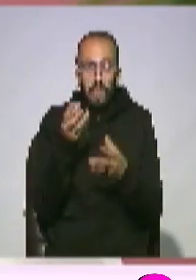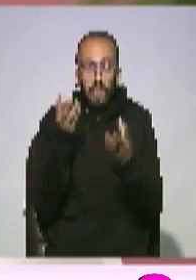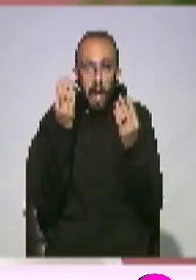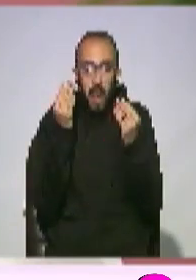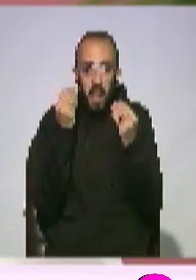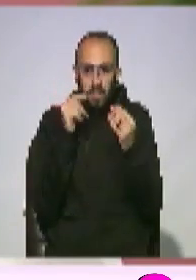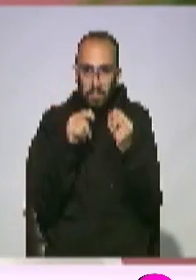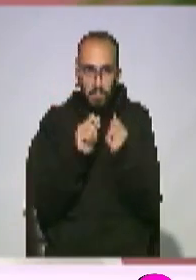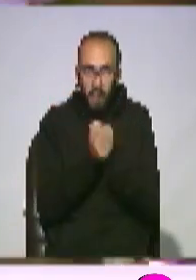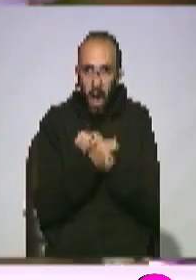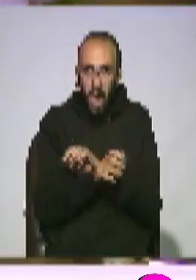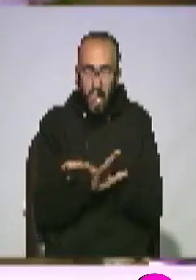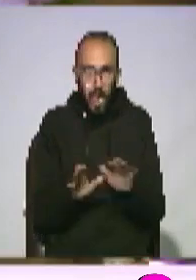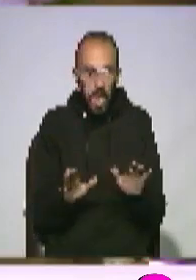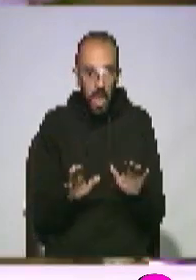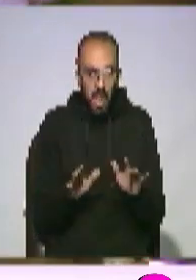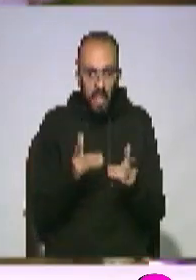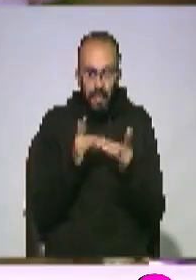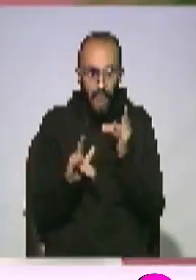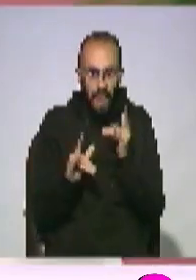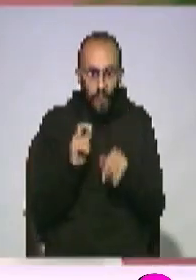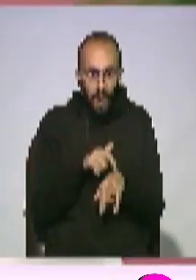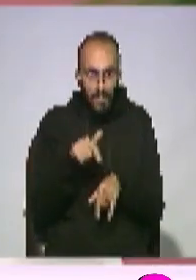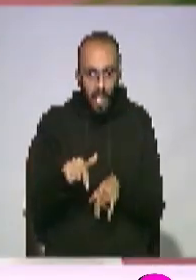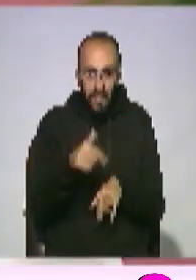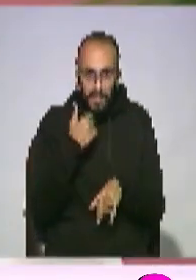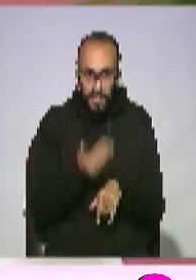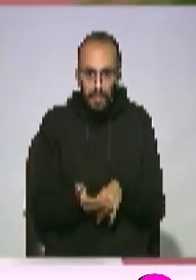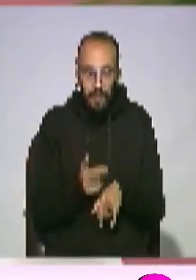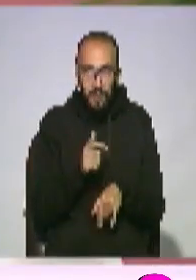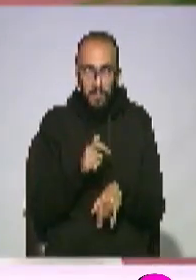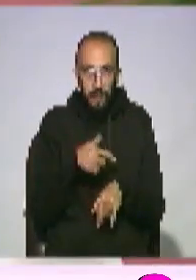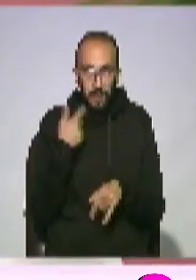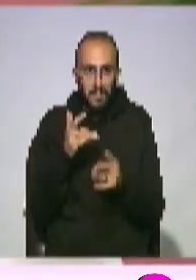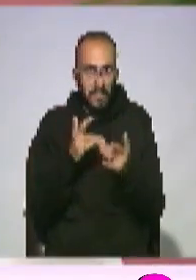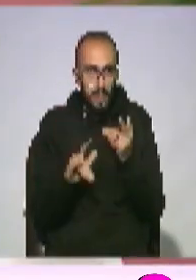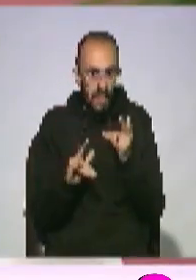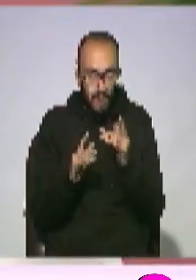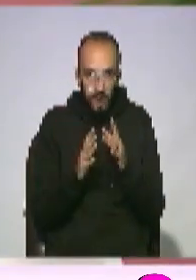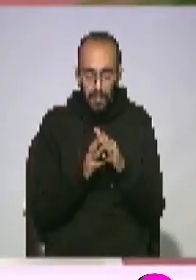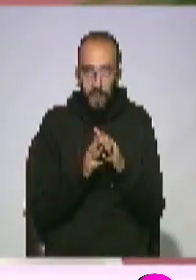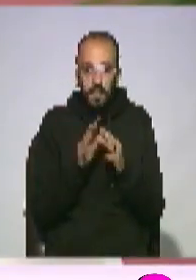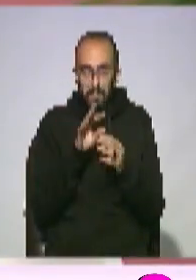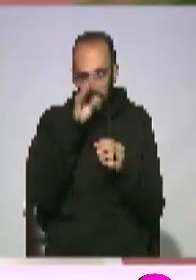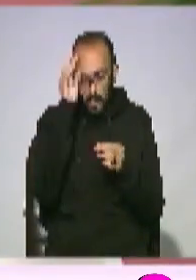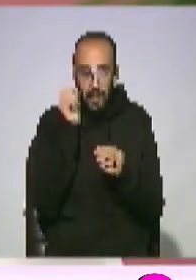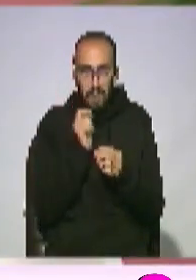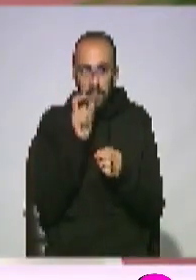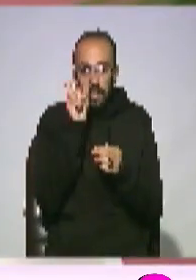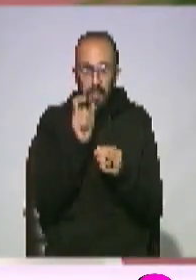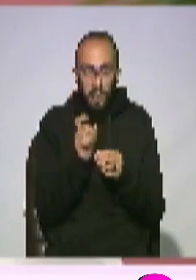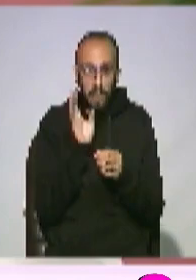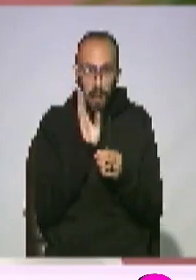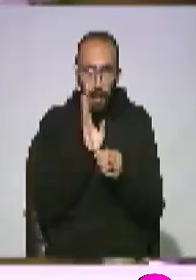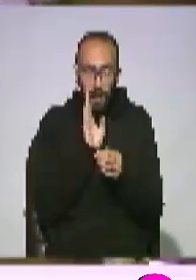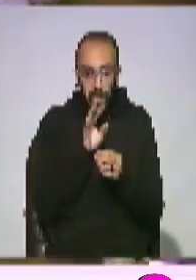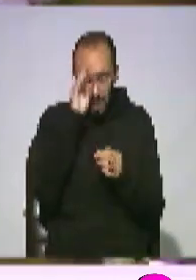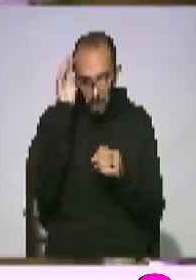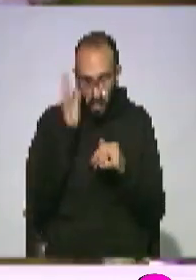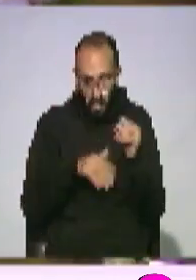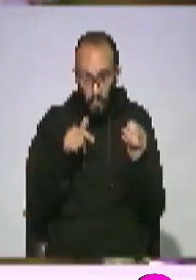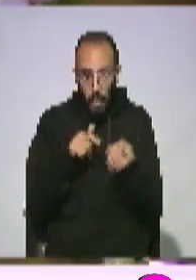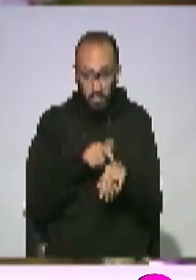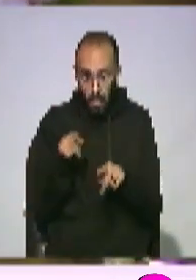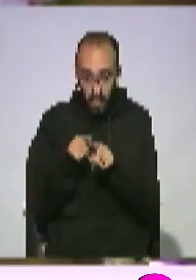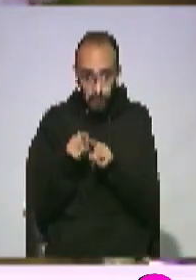مستحيل تتغير بعد كده. يعني هتتغير بصعوبة، ولكن إذا الإنسان تعود يعني على سلوك على حاجة معينة في